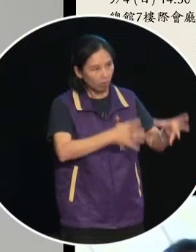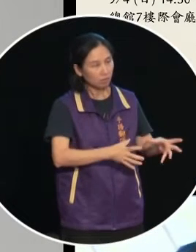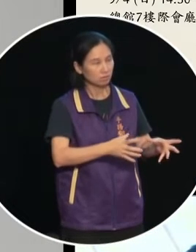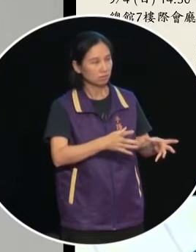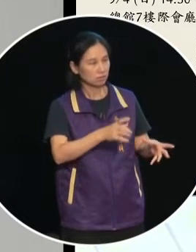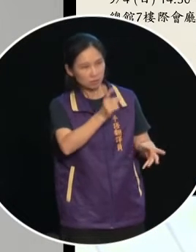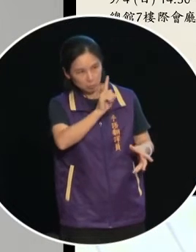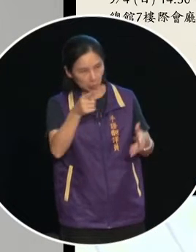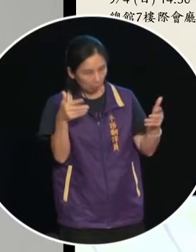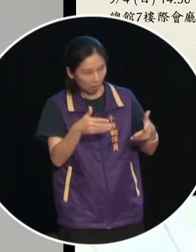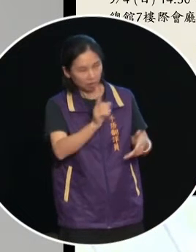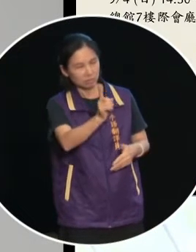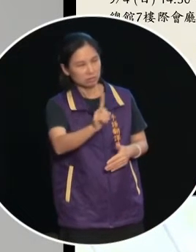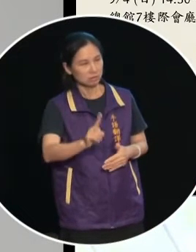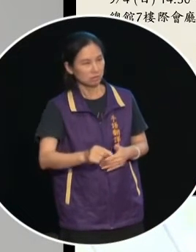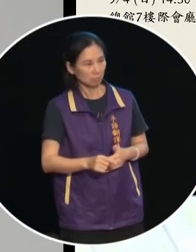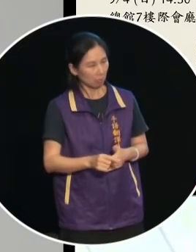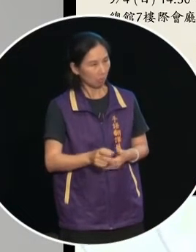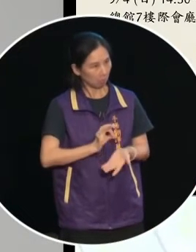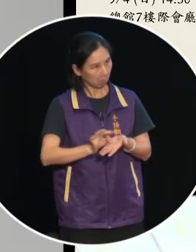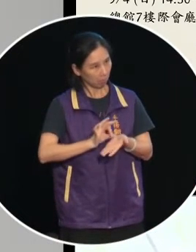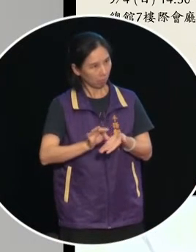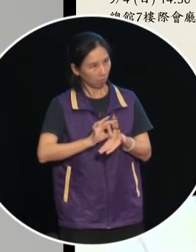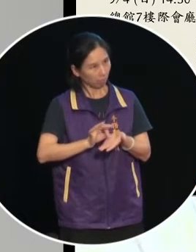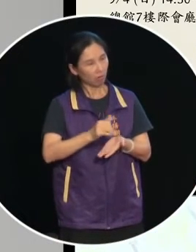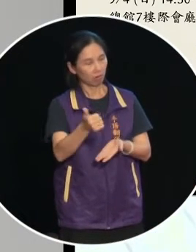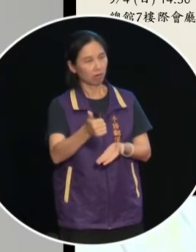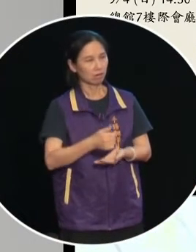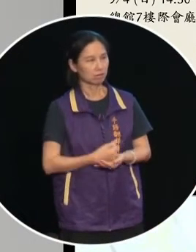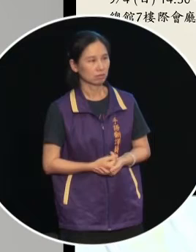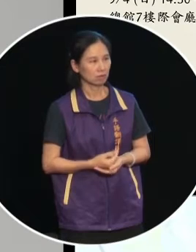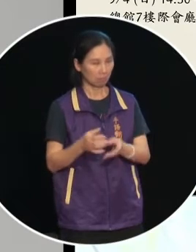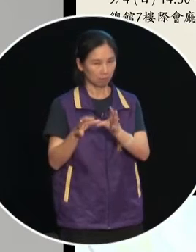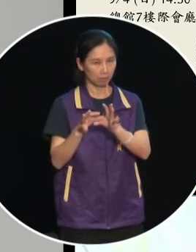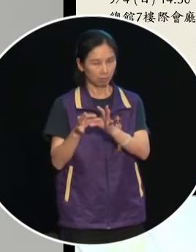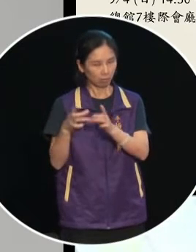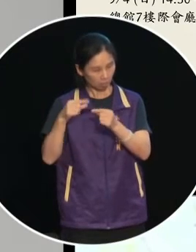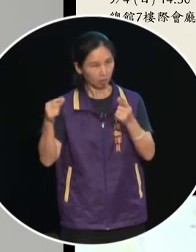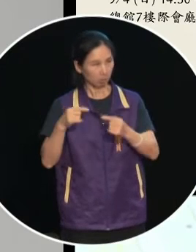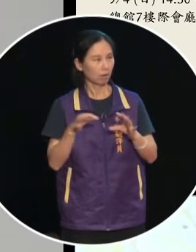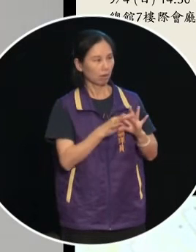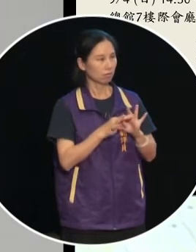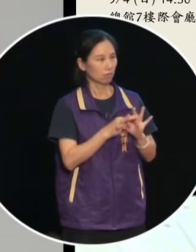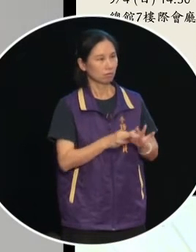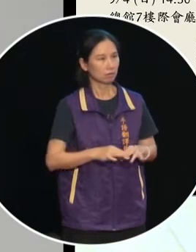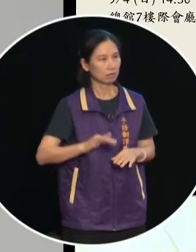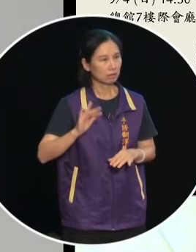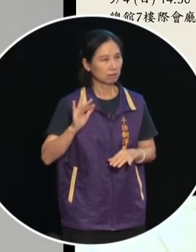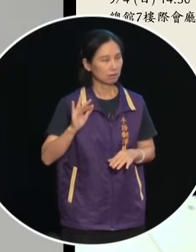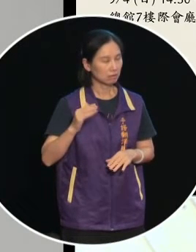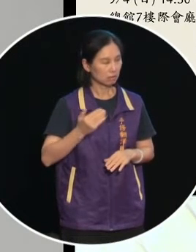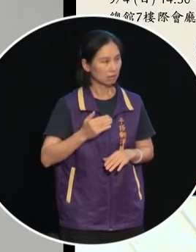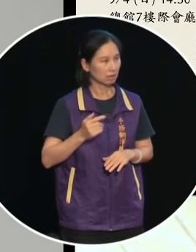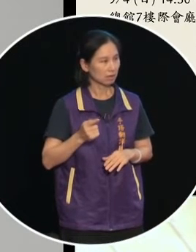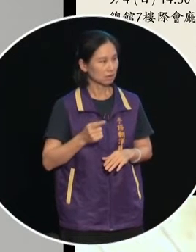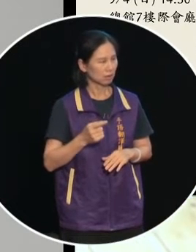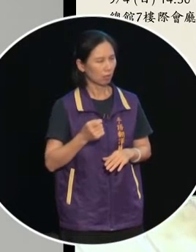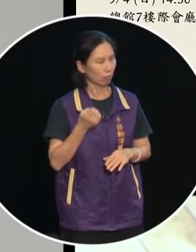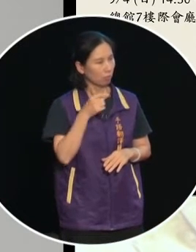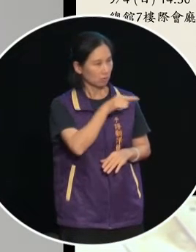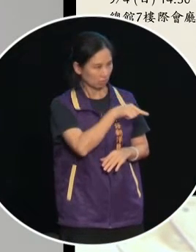化饮食，都还是卖的不错。那么日本人关心，不过这个时代是很不一样，几乎都被遗忘的台湾时